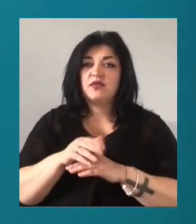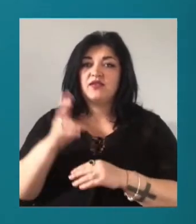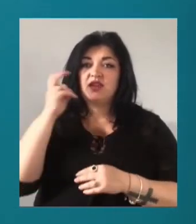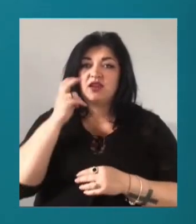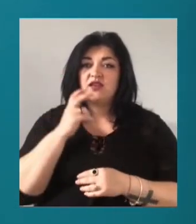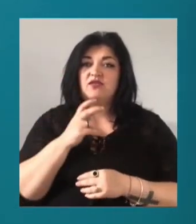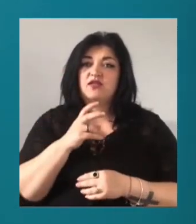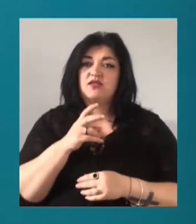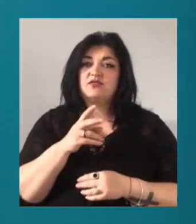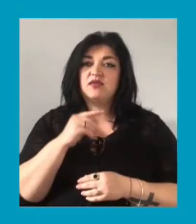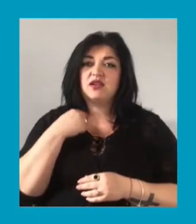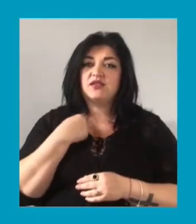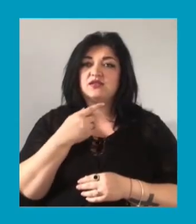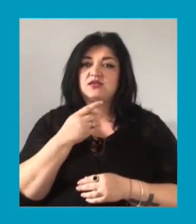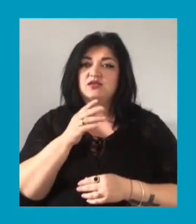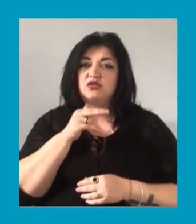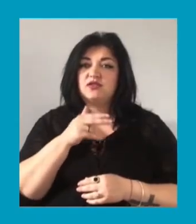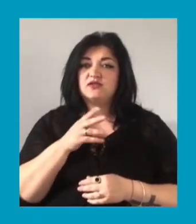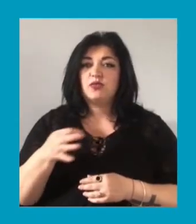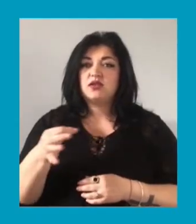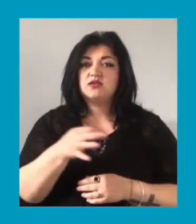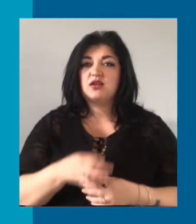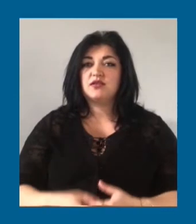Львівській та Рівненській областях.